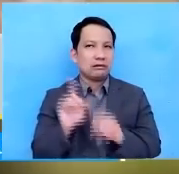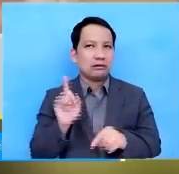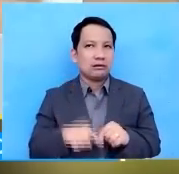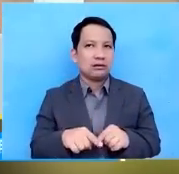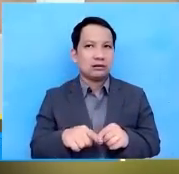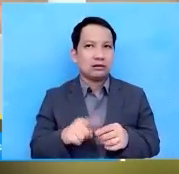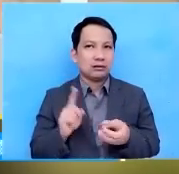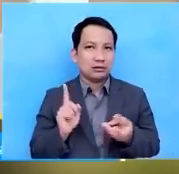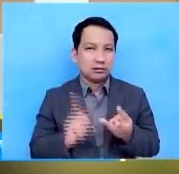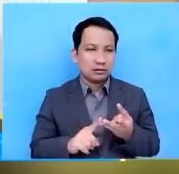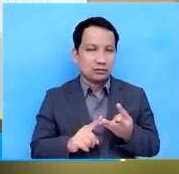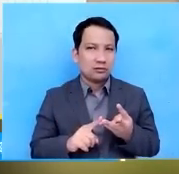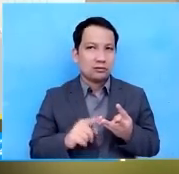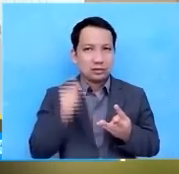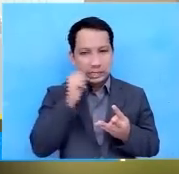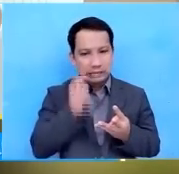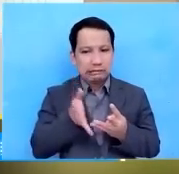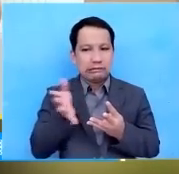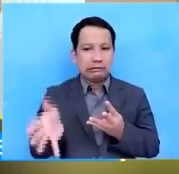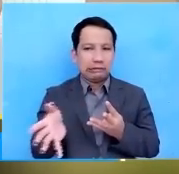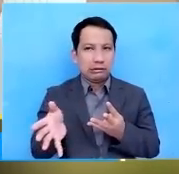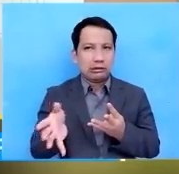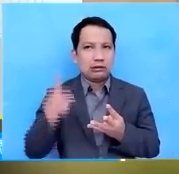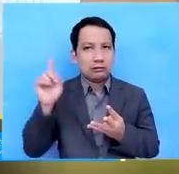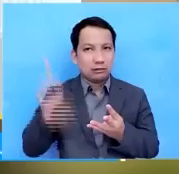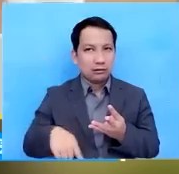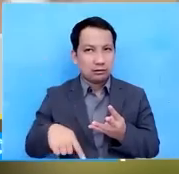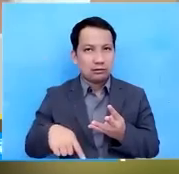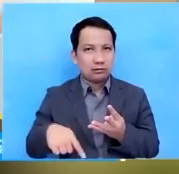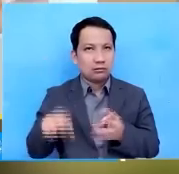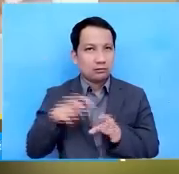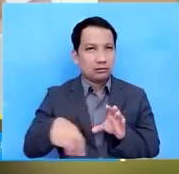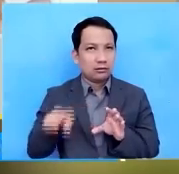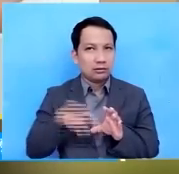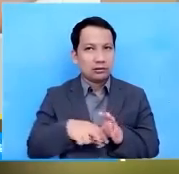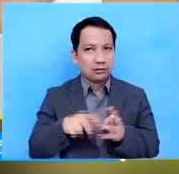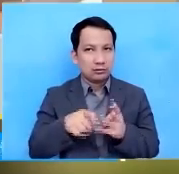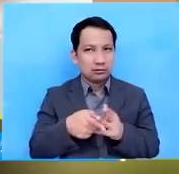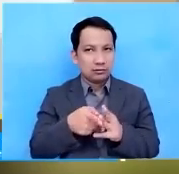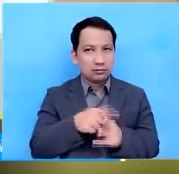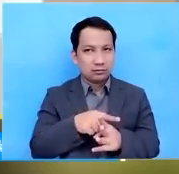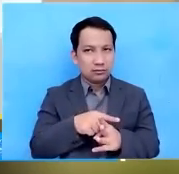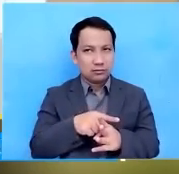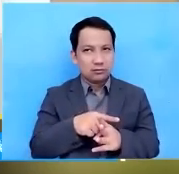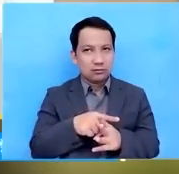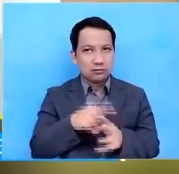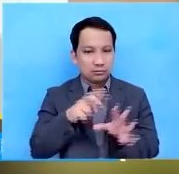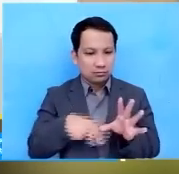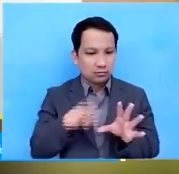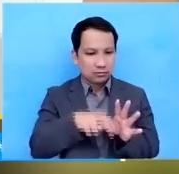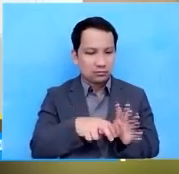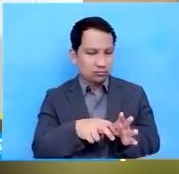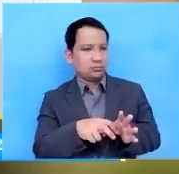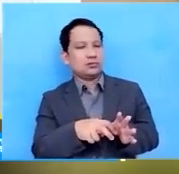anak nila na babae, na iwan, hindi daw makasakay. Pero yung apat, makakatuloy daw.